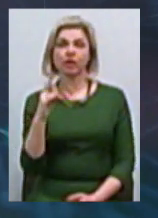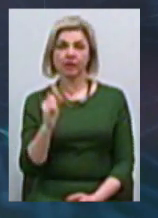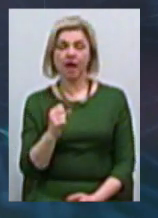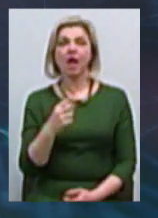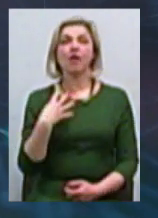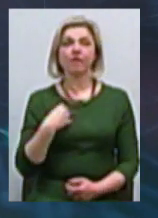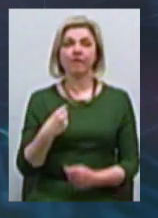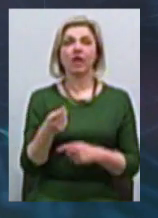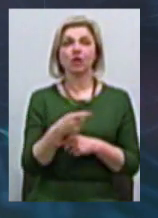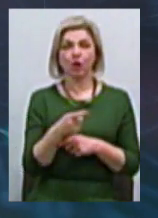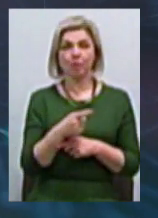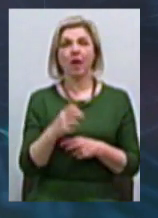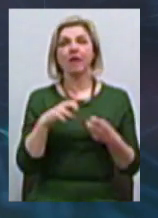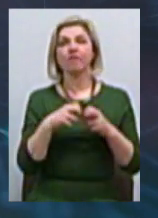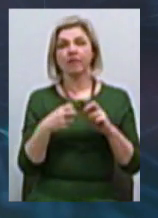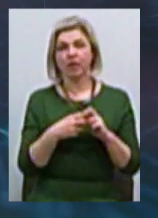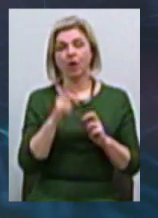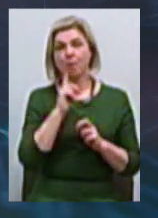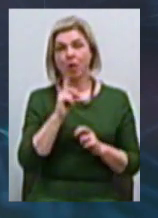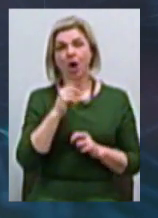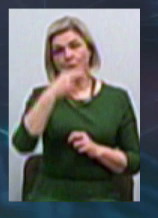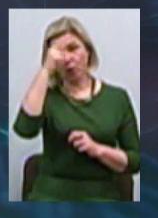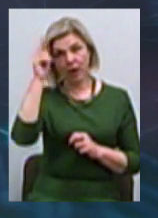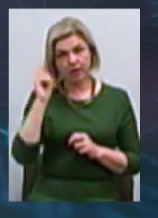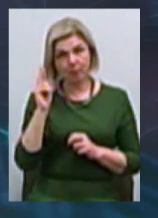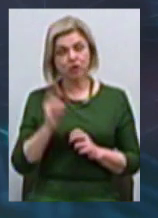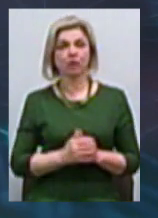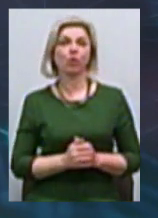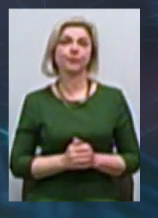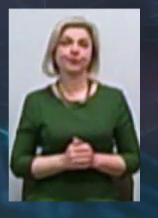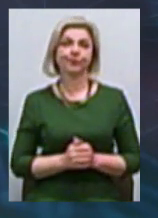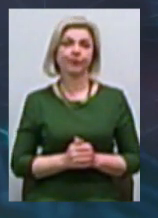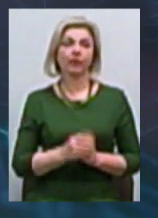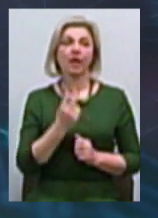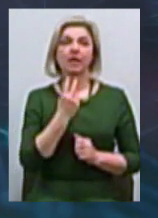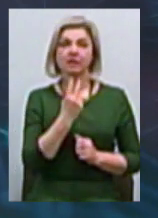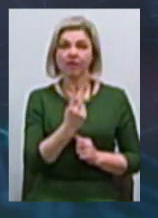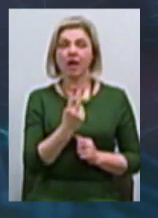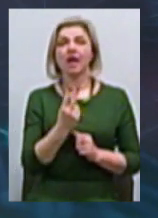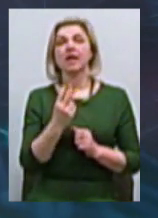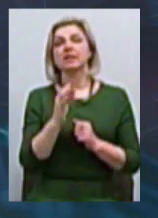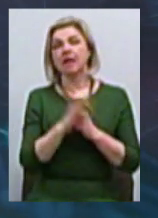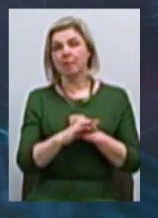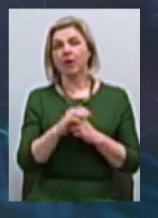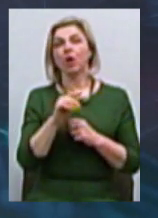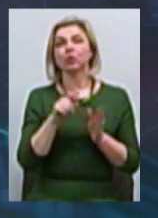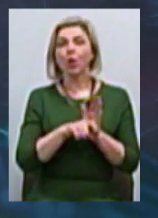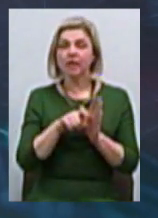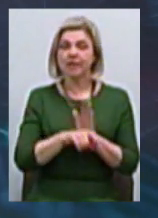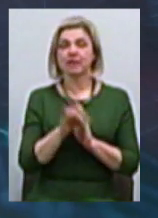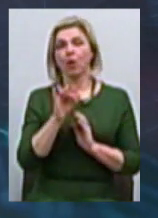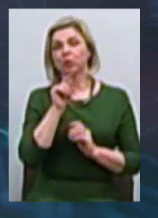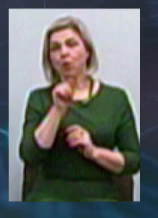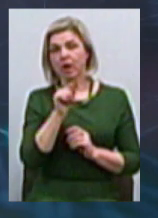Тернопільській, Івано-Франківській області на першому місці поки що Юлія Тимошенко. В двох східних областях Донецькій і Луганській